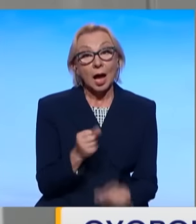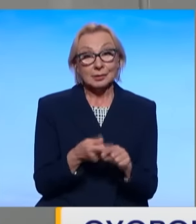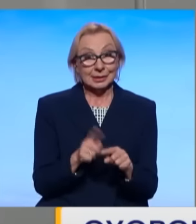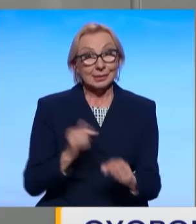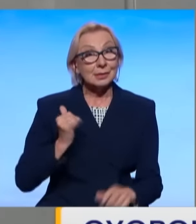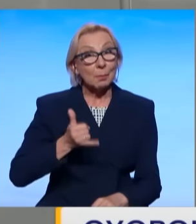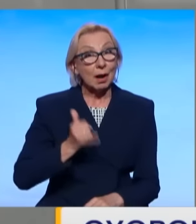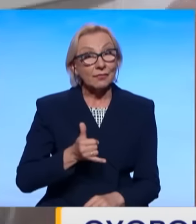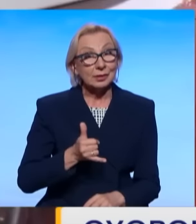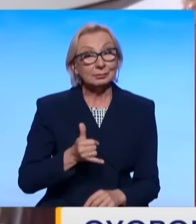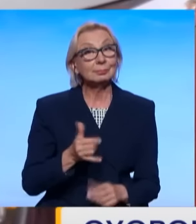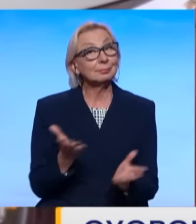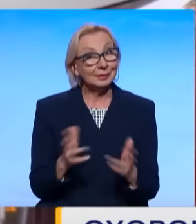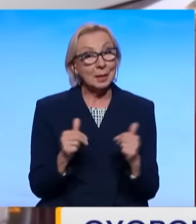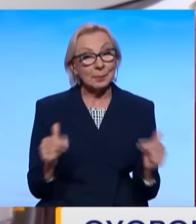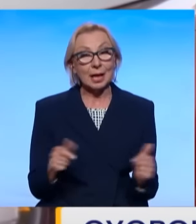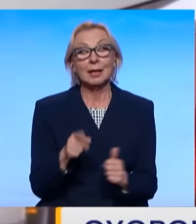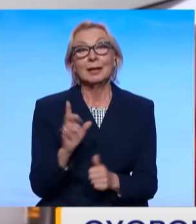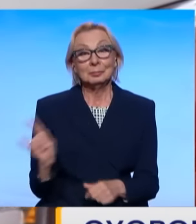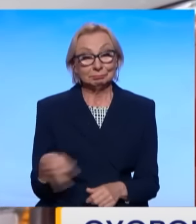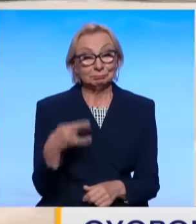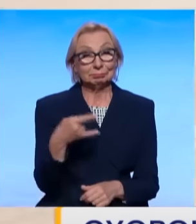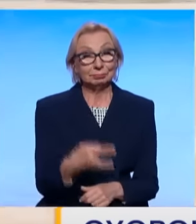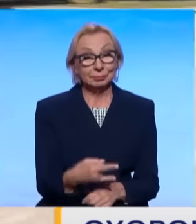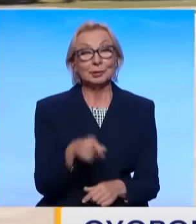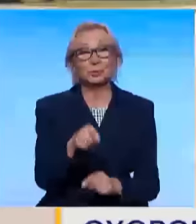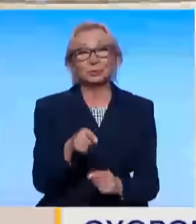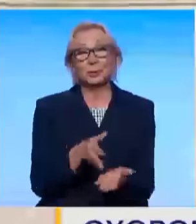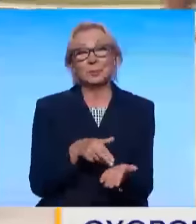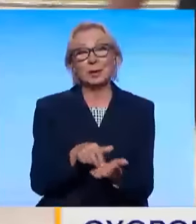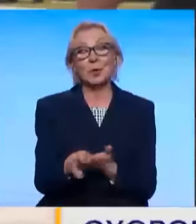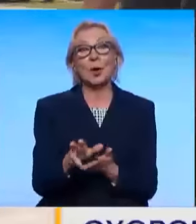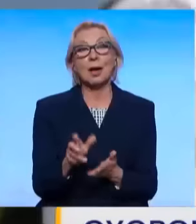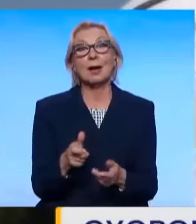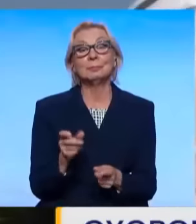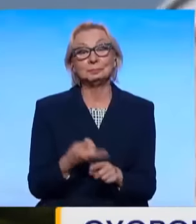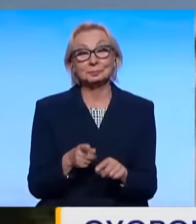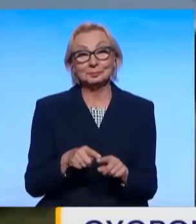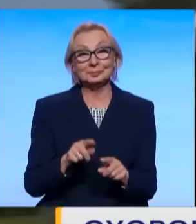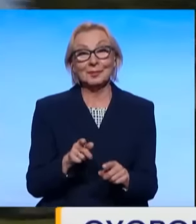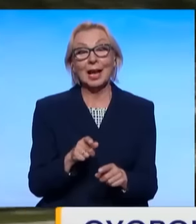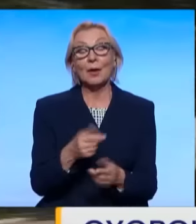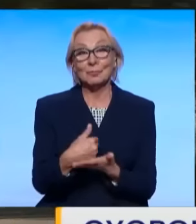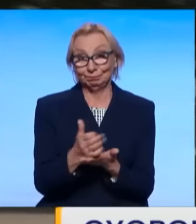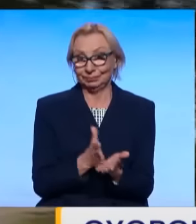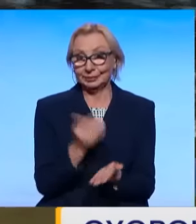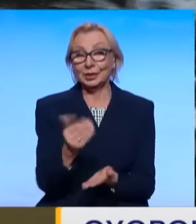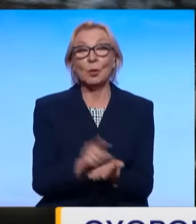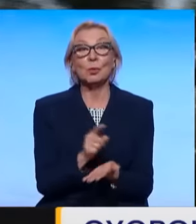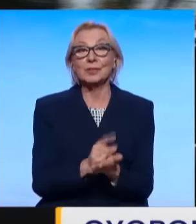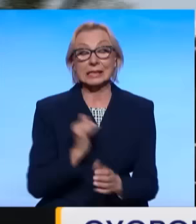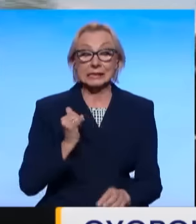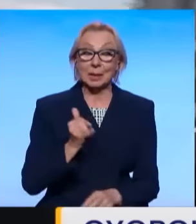з заправок Дніпра. Щойно до колонки під'їжджає автівка, туди прямує операторка Тетяна. У її обов'язки